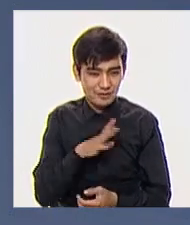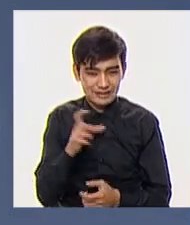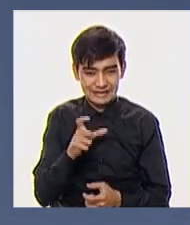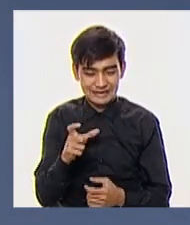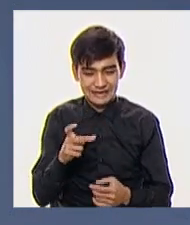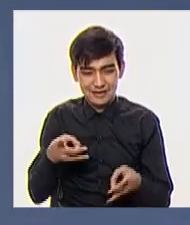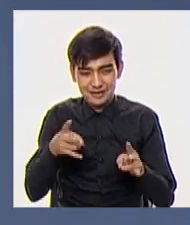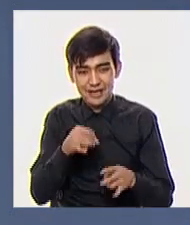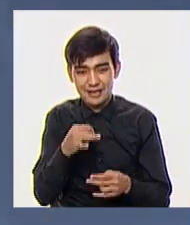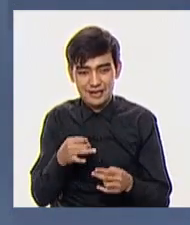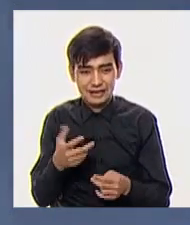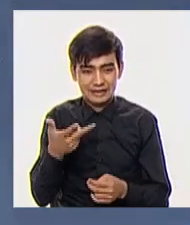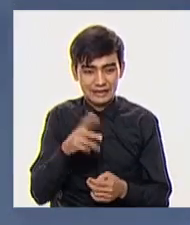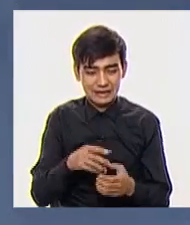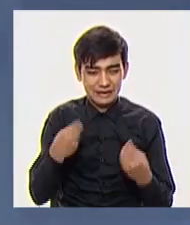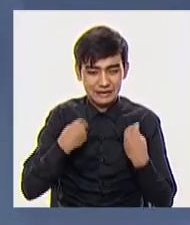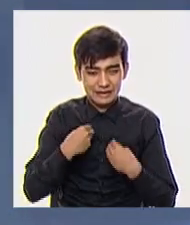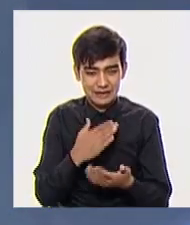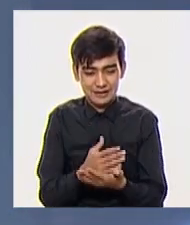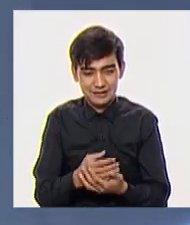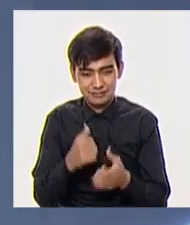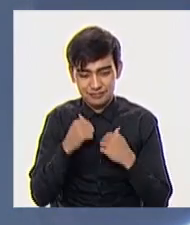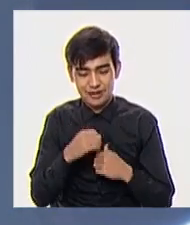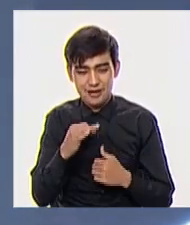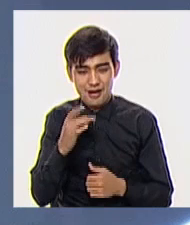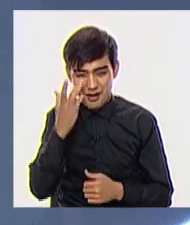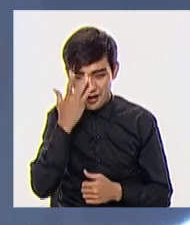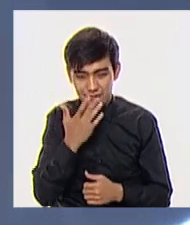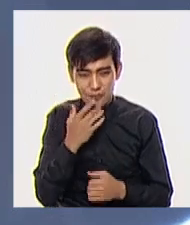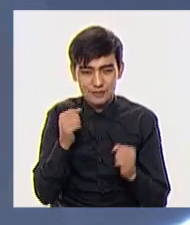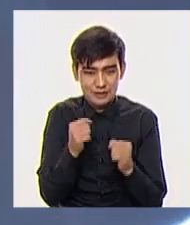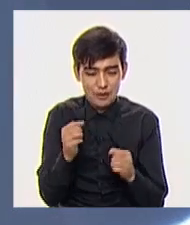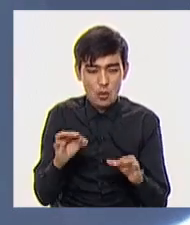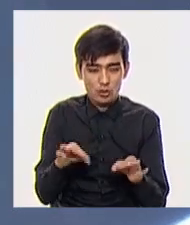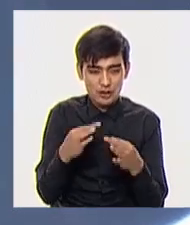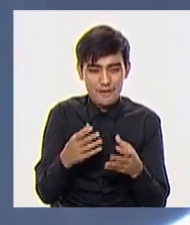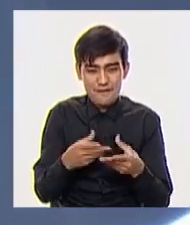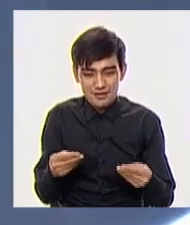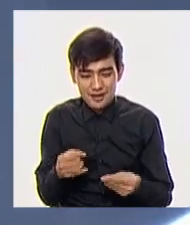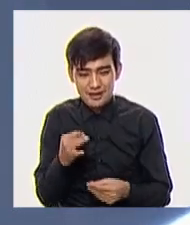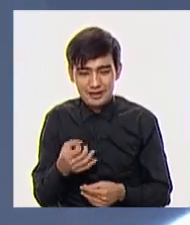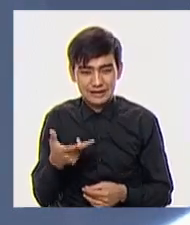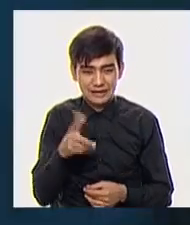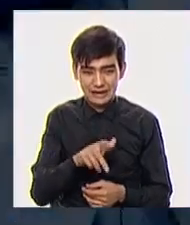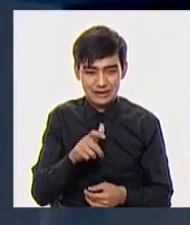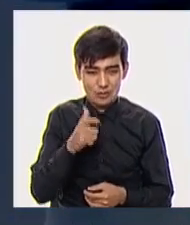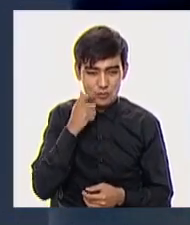синим. Предусмотрены три комплекта одежды. Летний, осенний, весенний, зимний, а также три пары сезонной